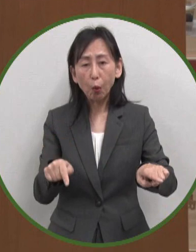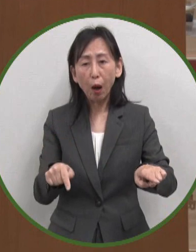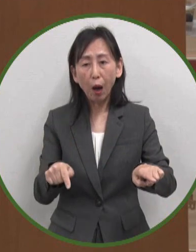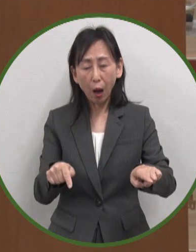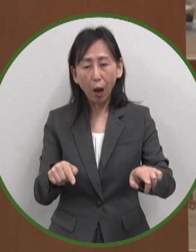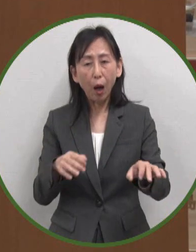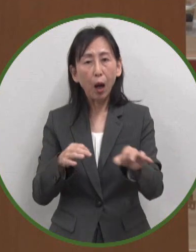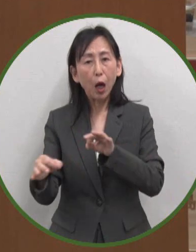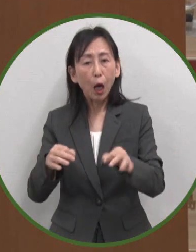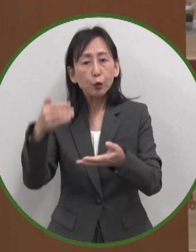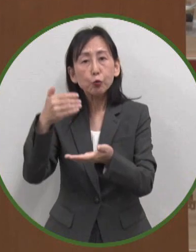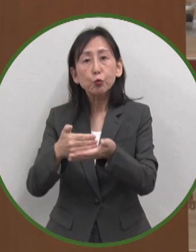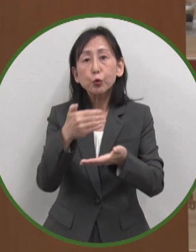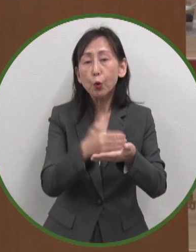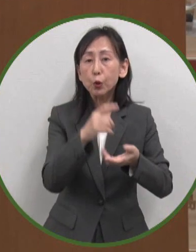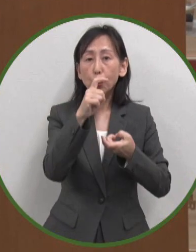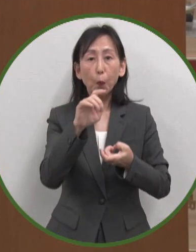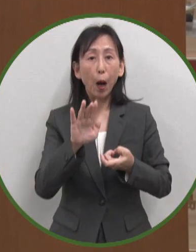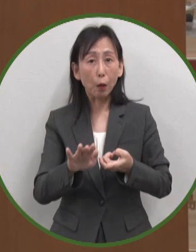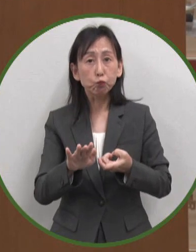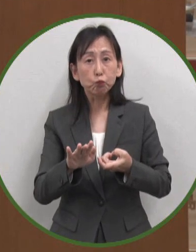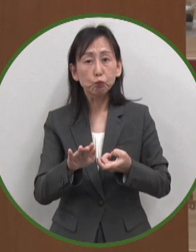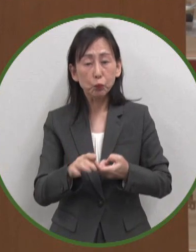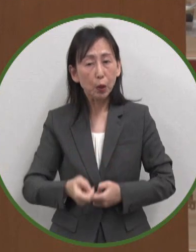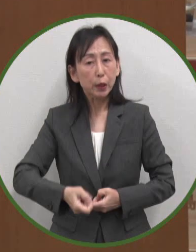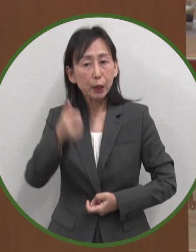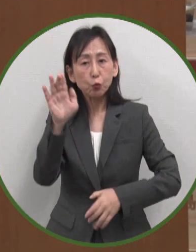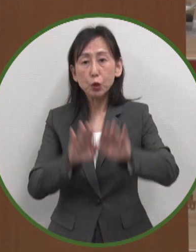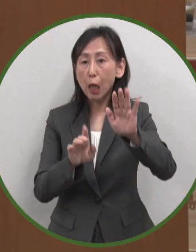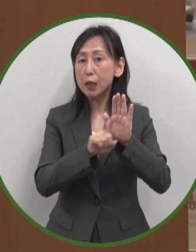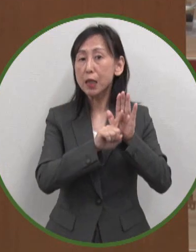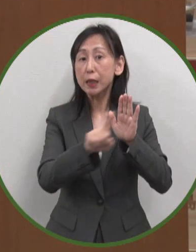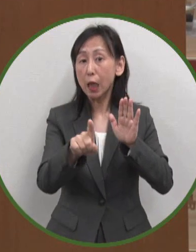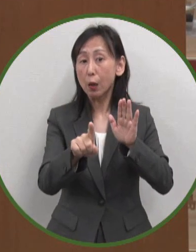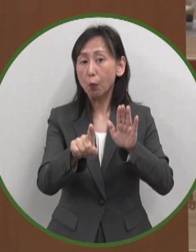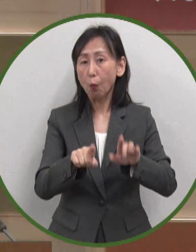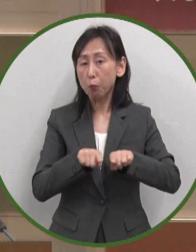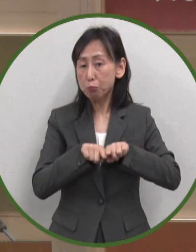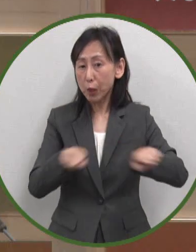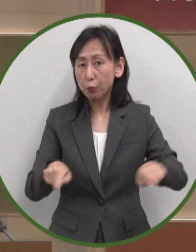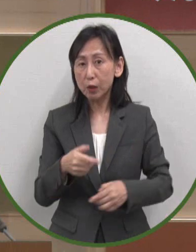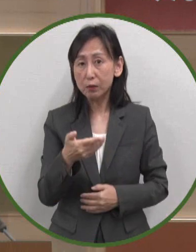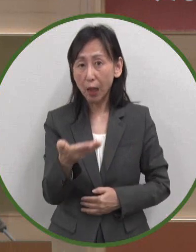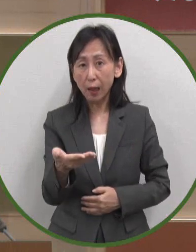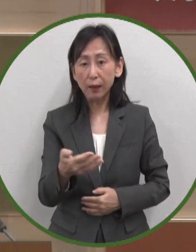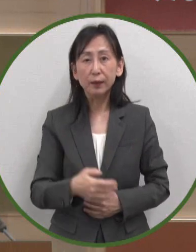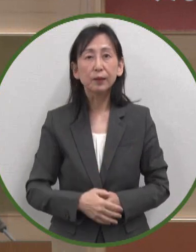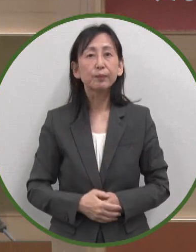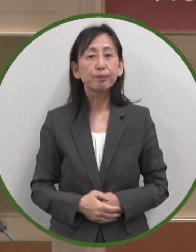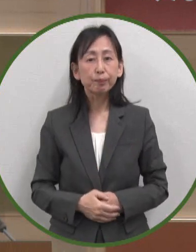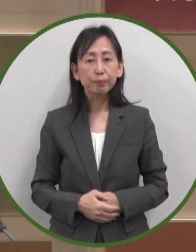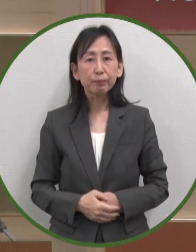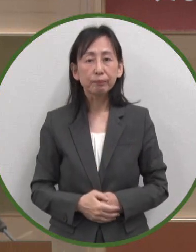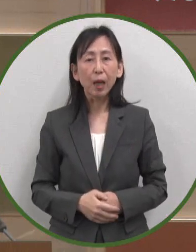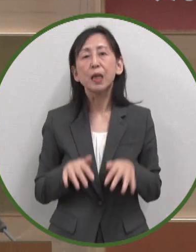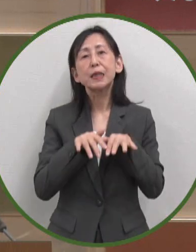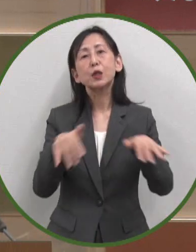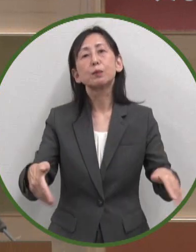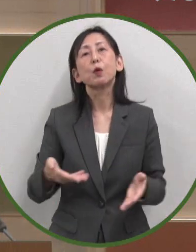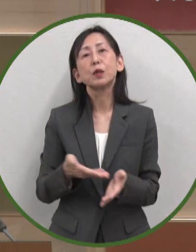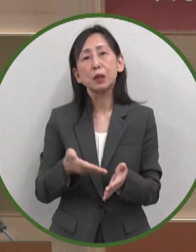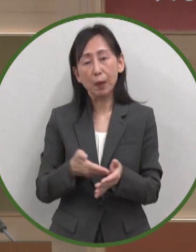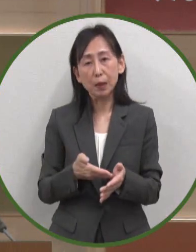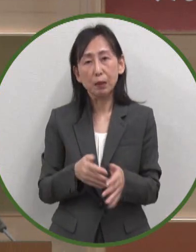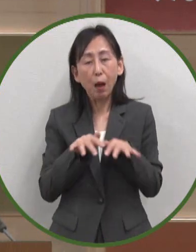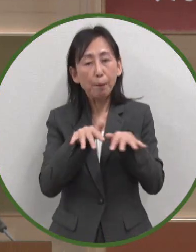きますけれども、はい、緊急事態宣言 の、 適用というのも視野に入っているという、 ですね、まず仕組みとして、まん